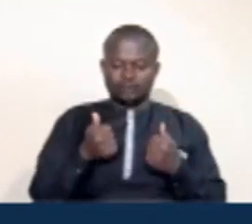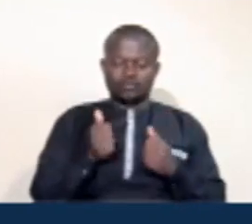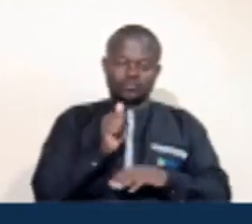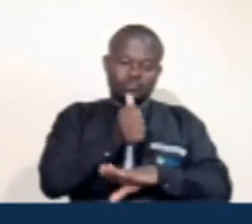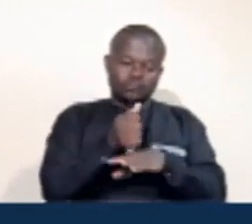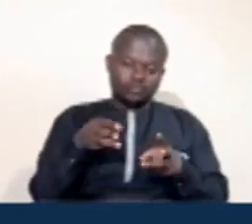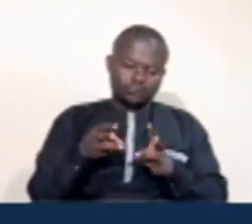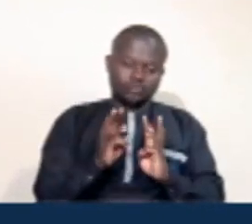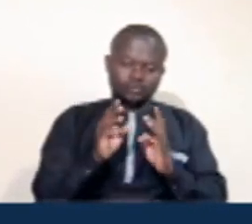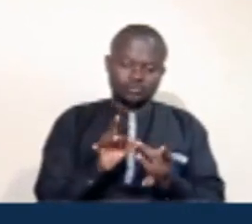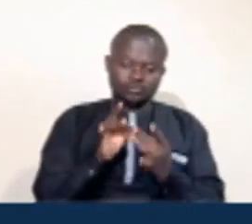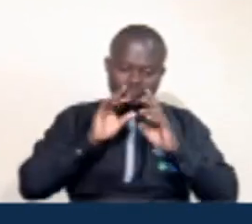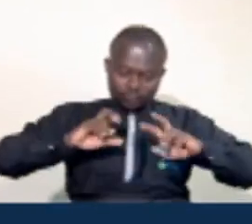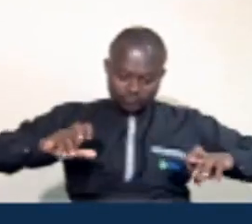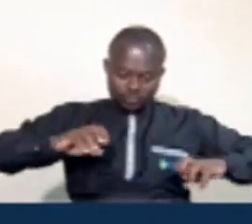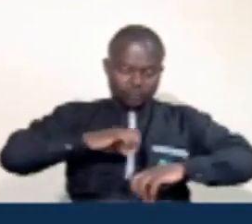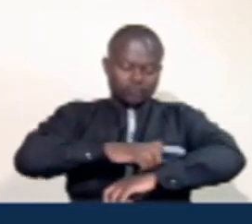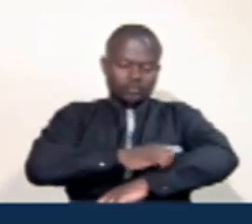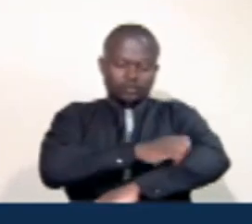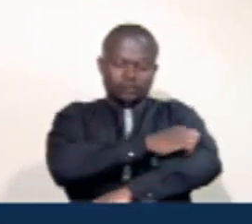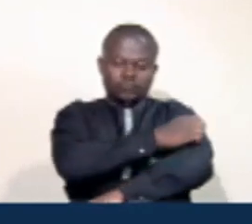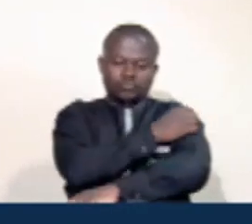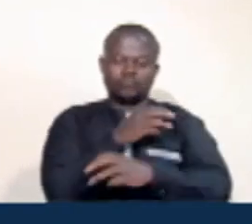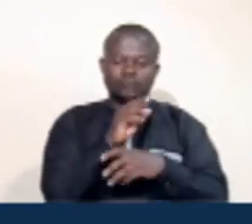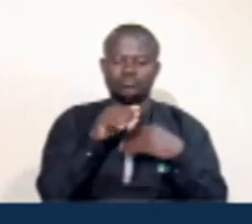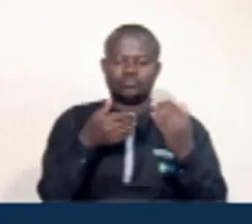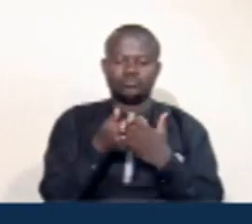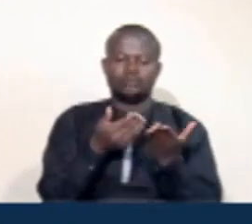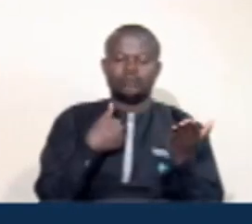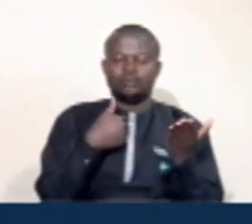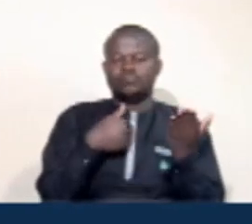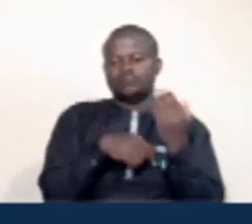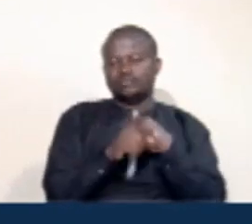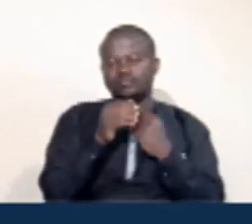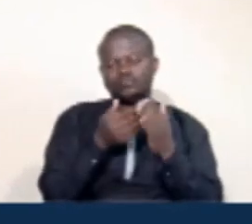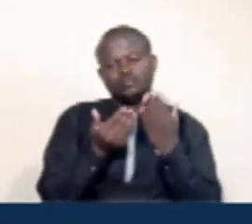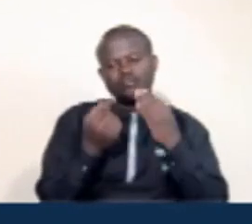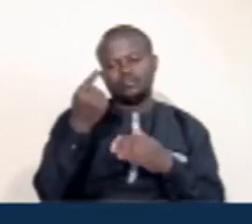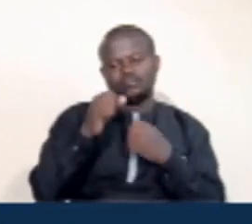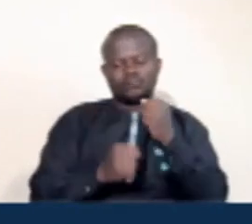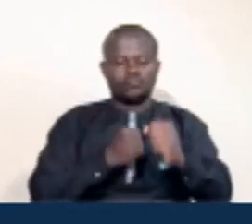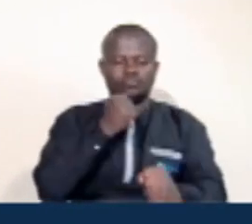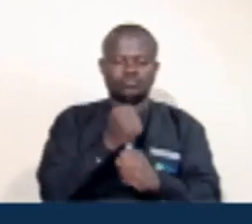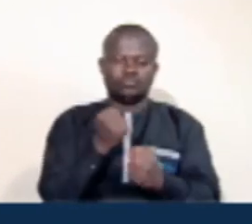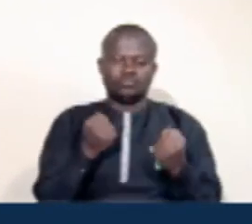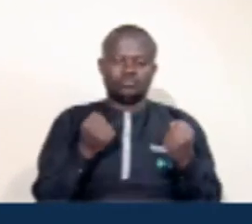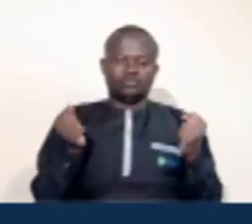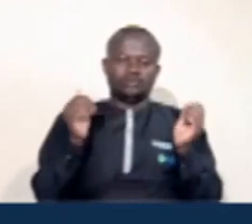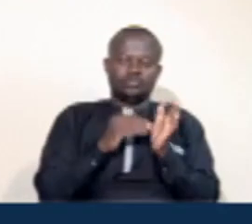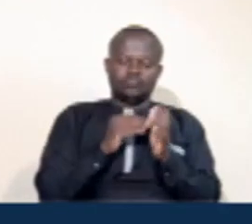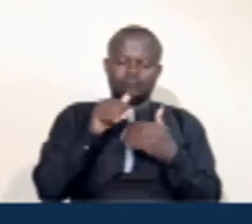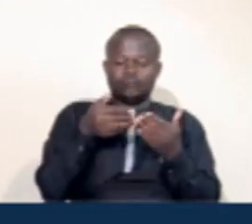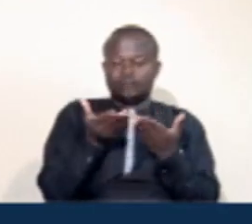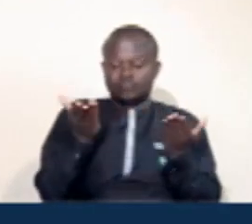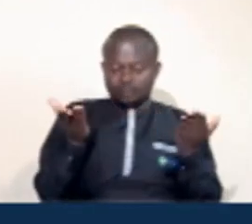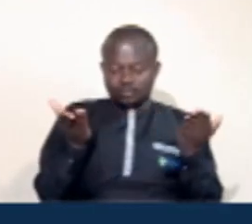yashiraho uburyo bwihariye bwo gusuzuma kanseri y'uruhu ku bantu bose bafite ubumuga bw'uruhu mu Rwanda nibura rimwe mu mwaka ikindi turasaba